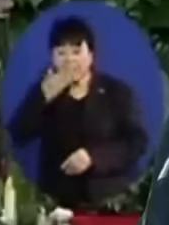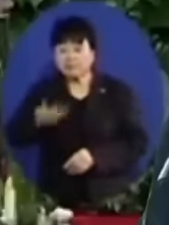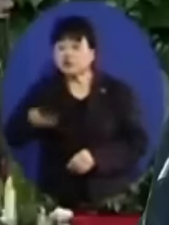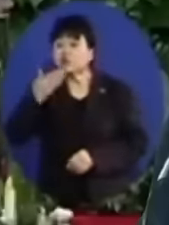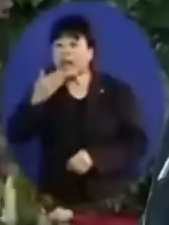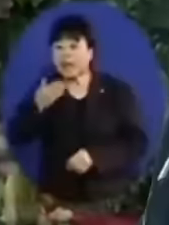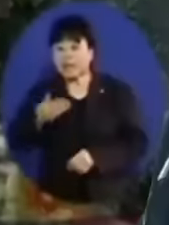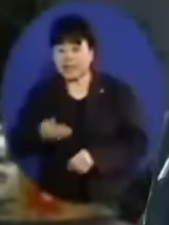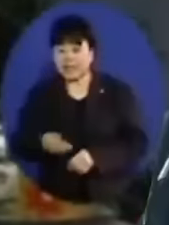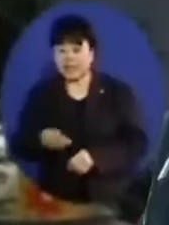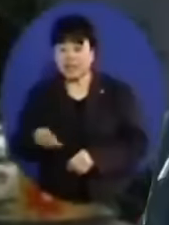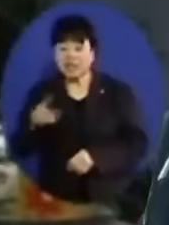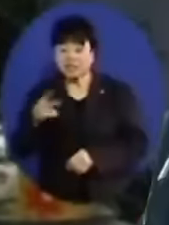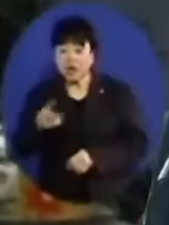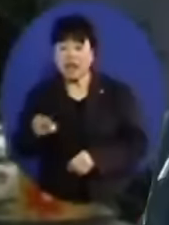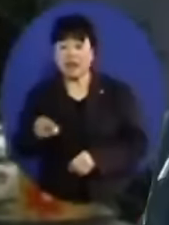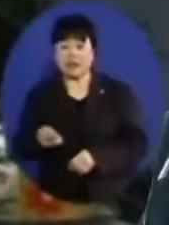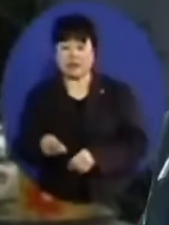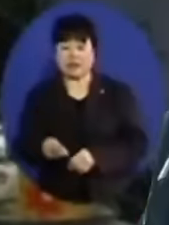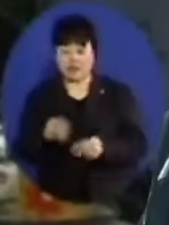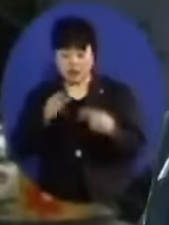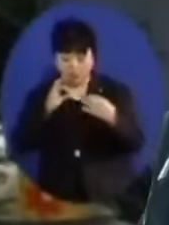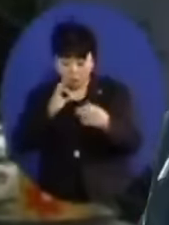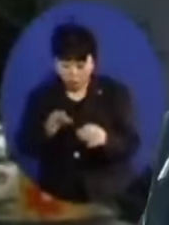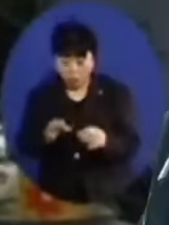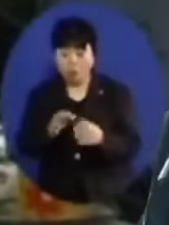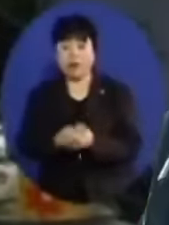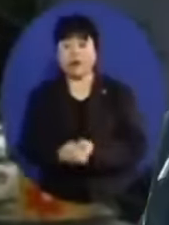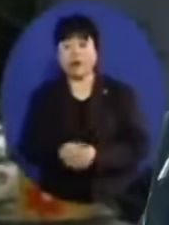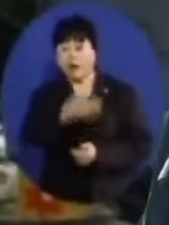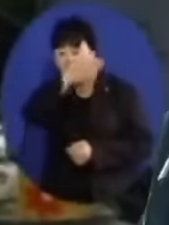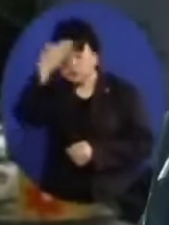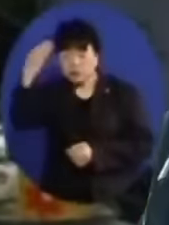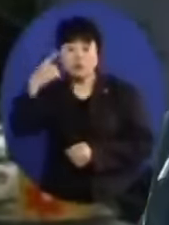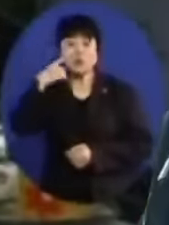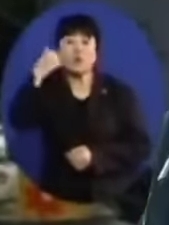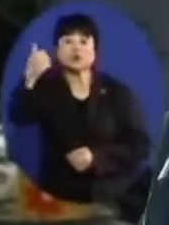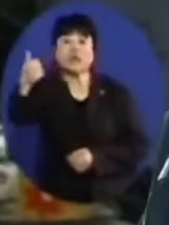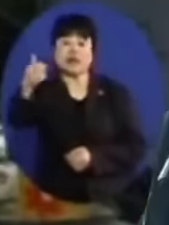그것을 들고 여러분 나는 이 젊은 목사가